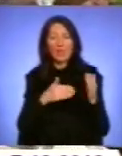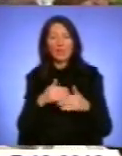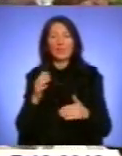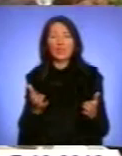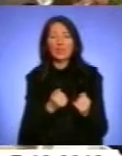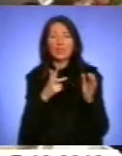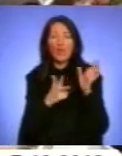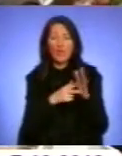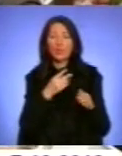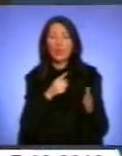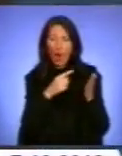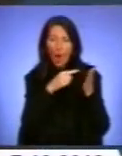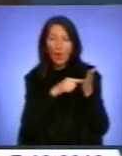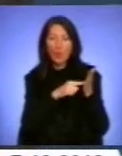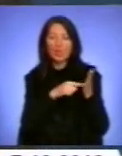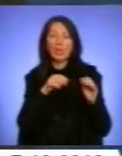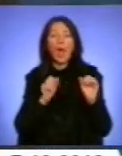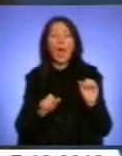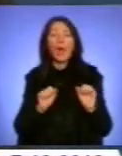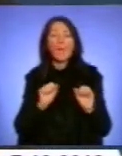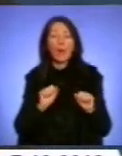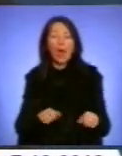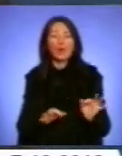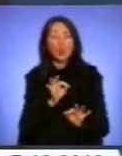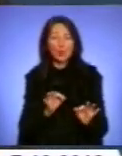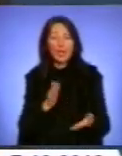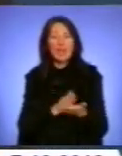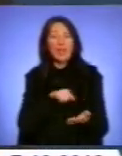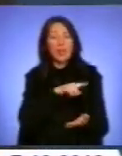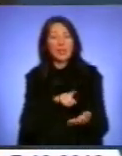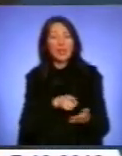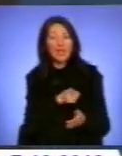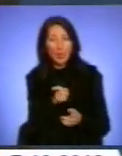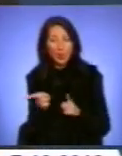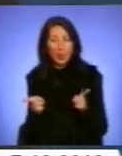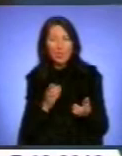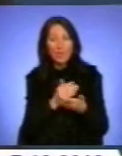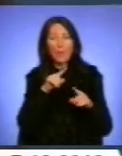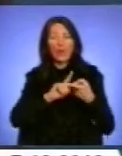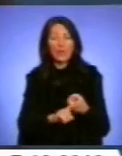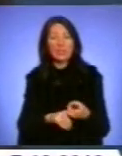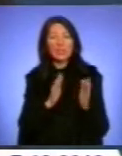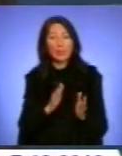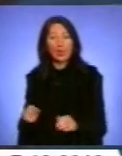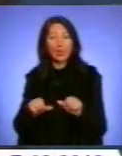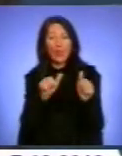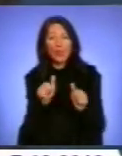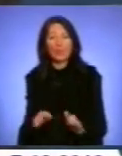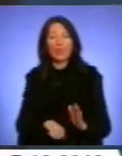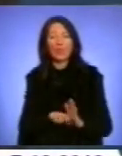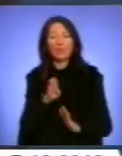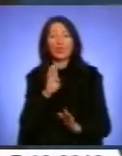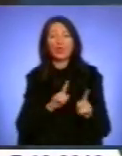8-й розділ – правосуддя. Є питання розходження, які пов'язані з порядком формування Вищої